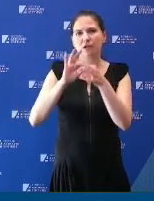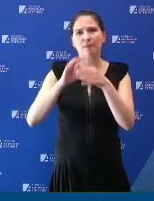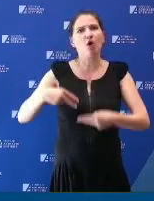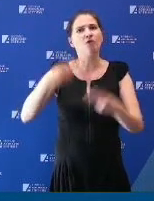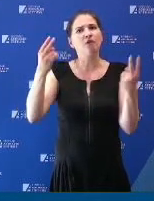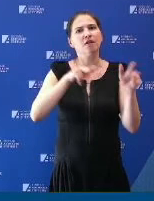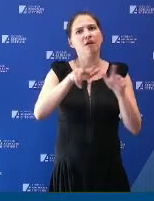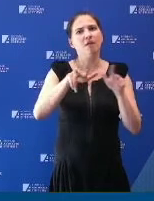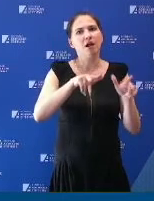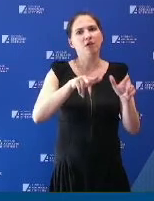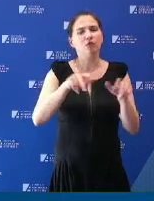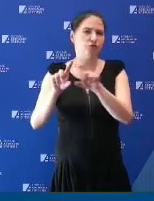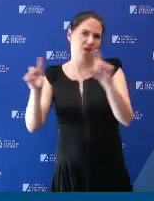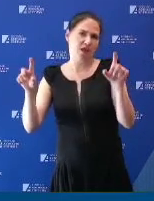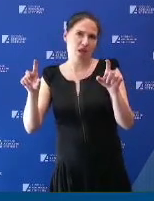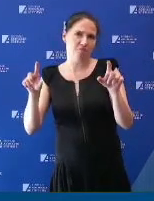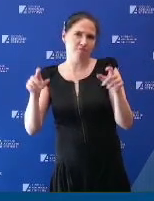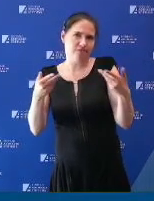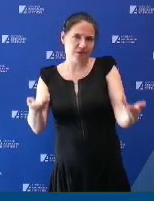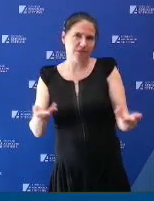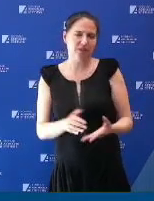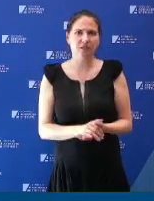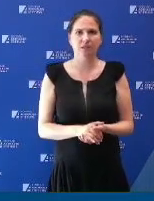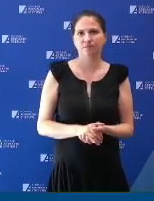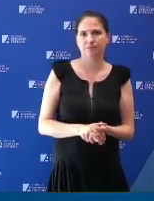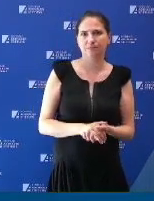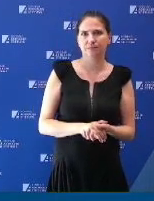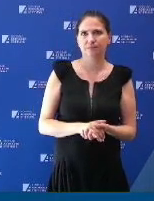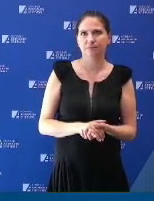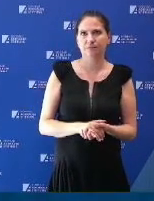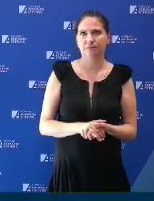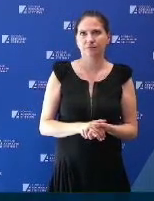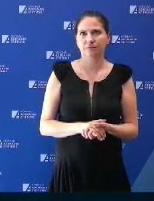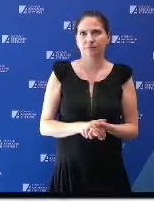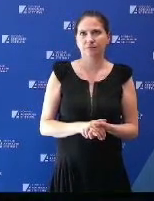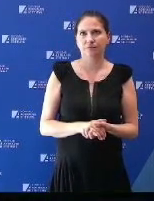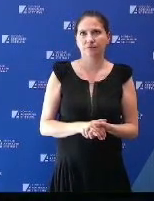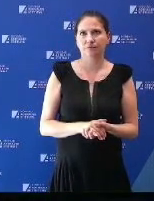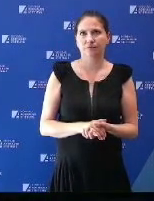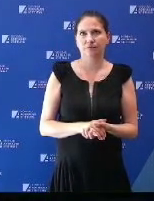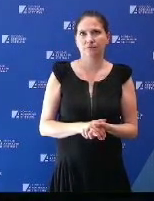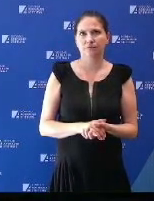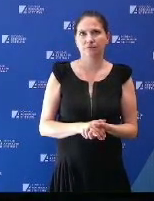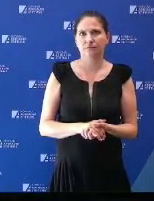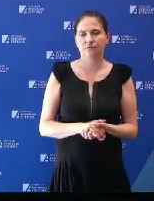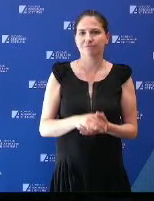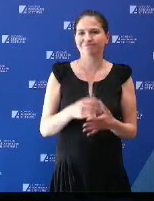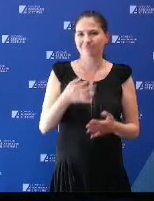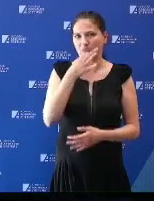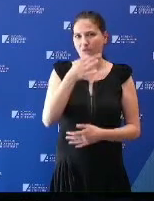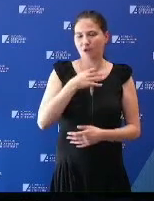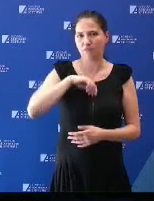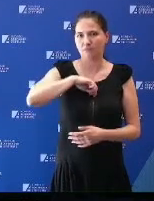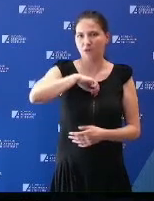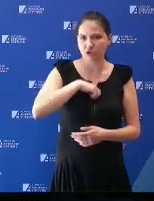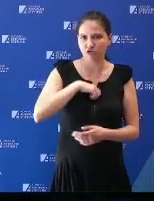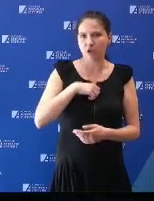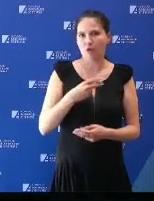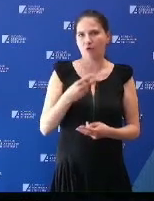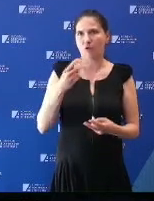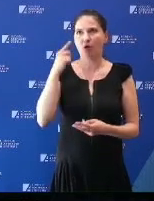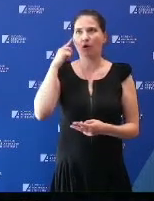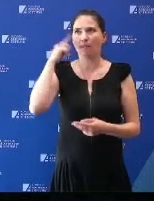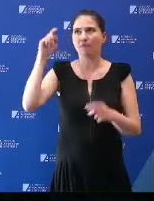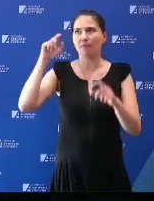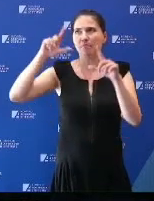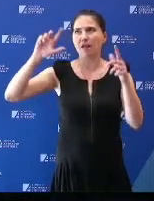in Unternehmen? Oh ja, also tatsächlich, diese Frage mit dem Mindset, das hat mir sehr gut auch gerade in dem Gespräch